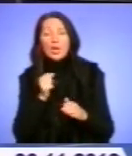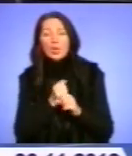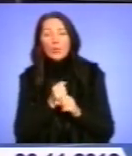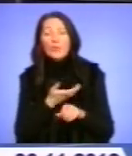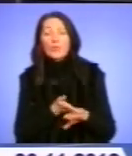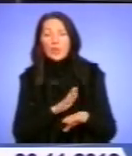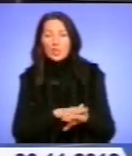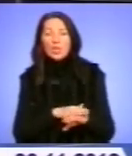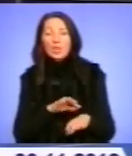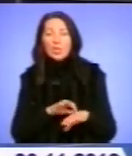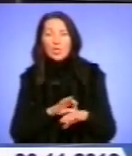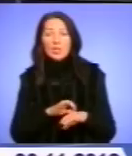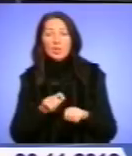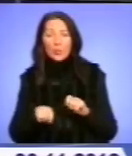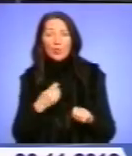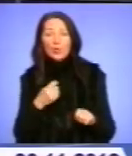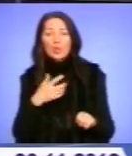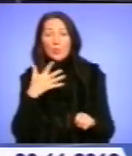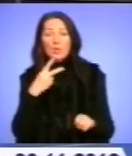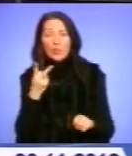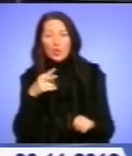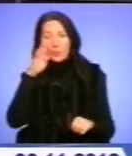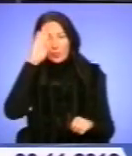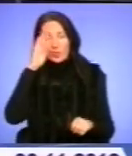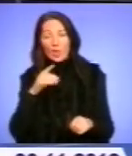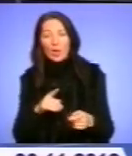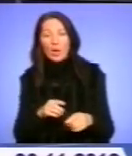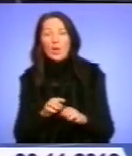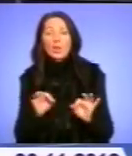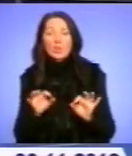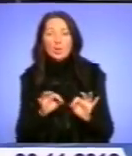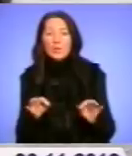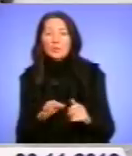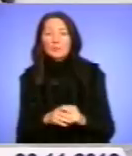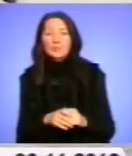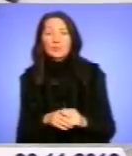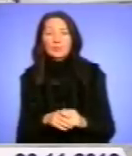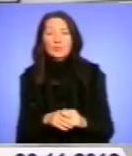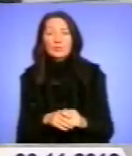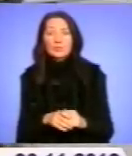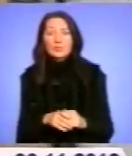52-річному чоловікові. Відеоматеріал сектора зв'язків з громадськістю УМВС в області.